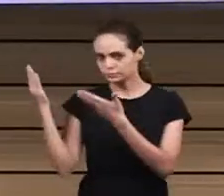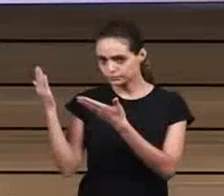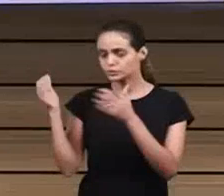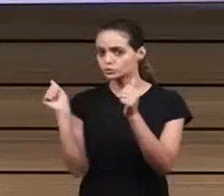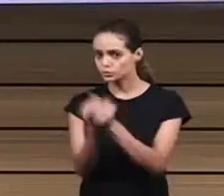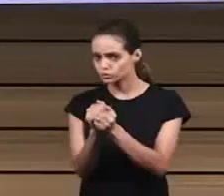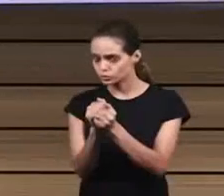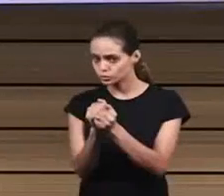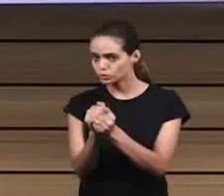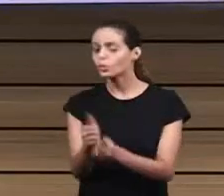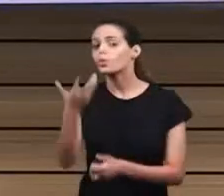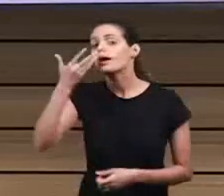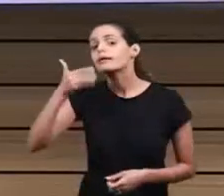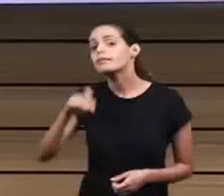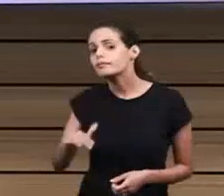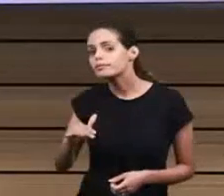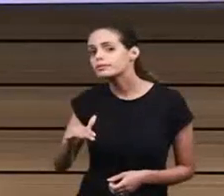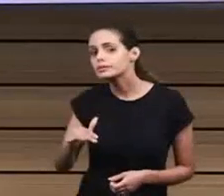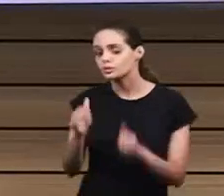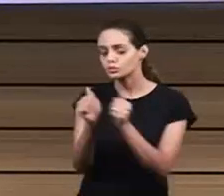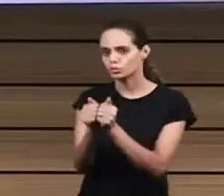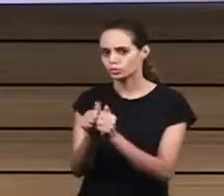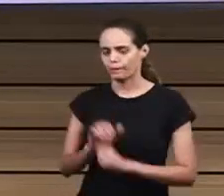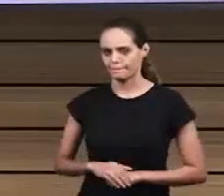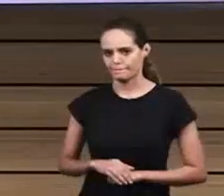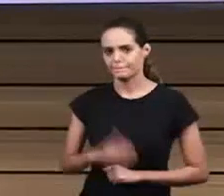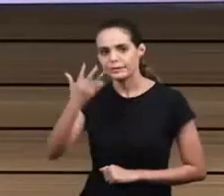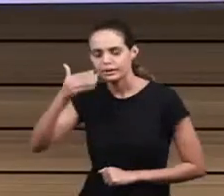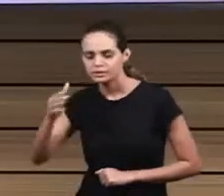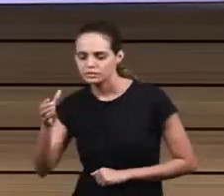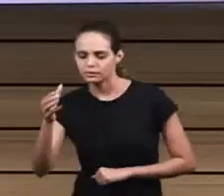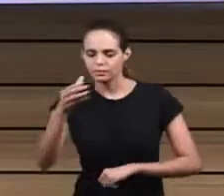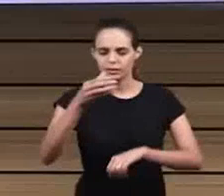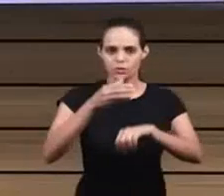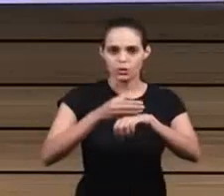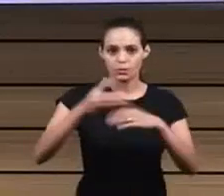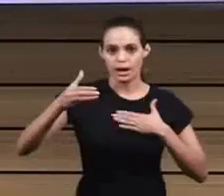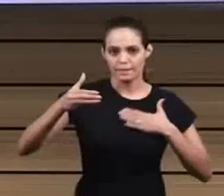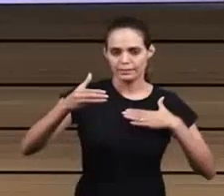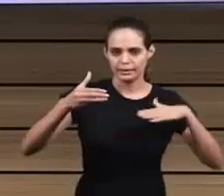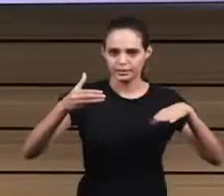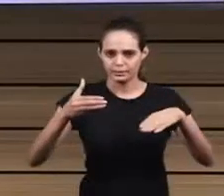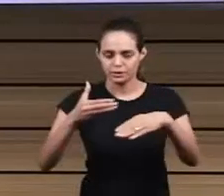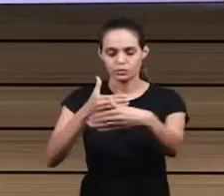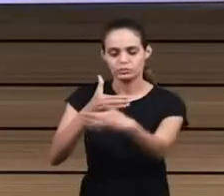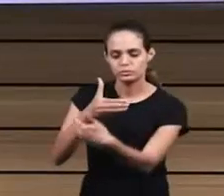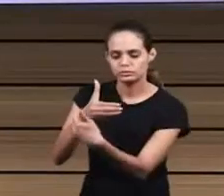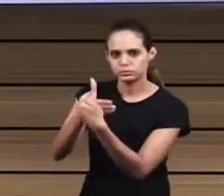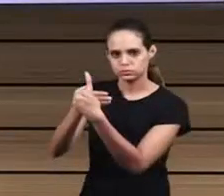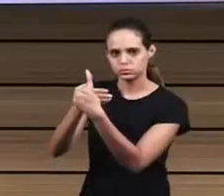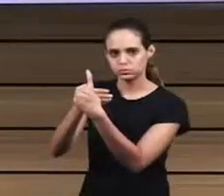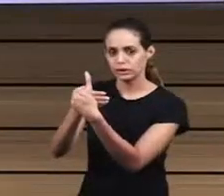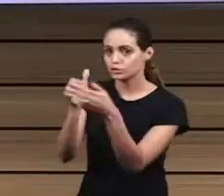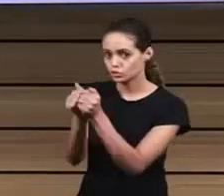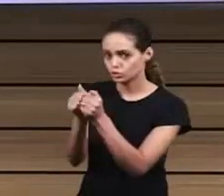motorische Einschränkung zu hoch ist, so kann der Einsatz von Van Dyck verwendet werden.